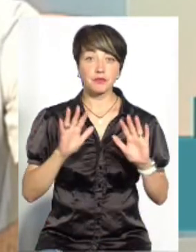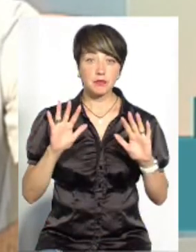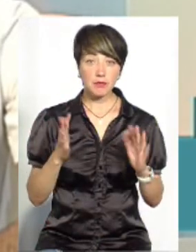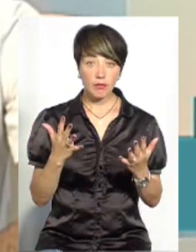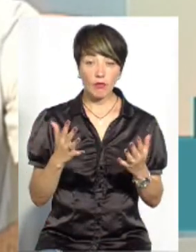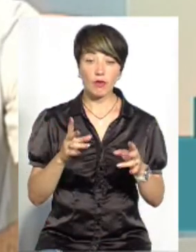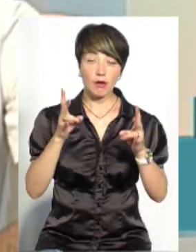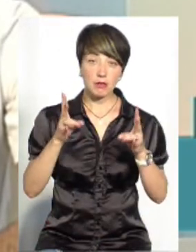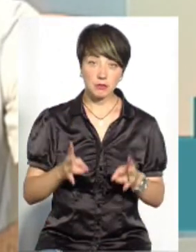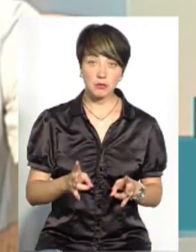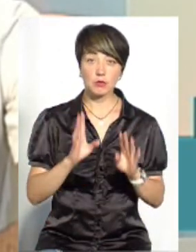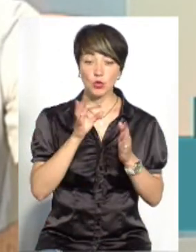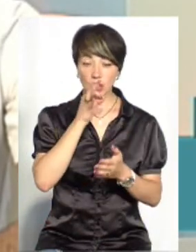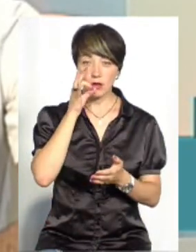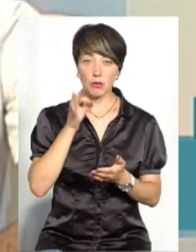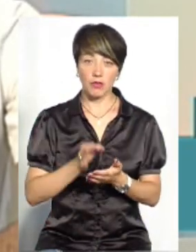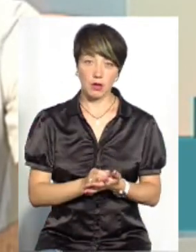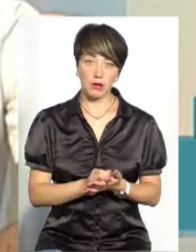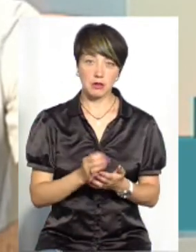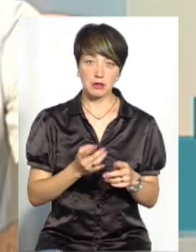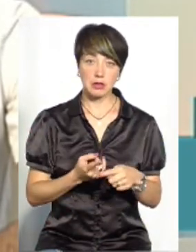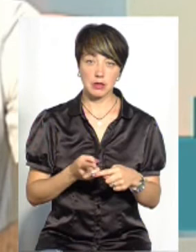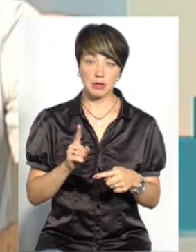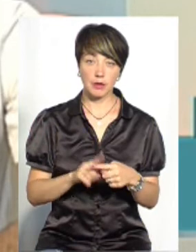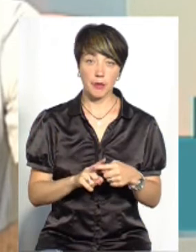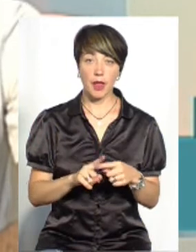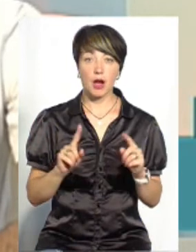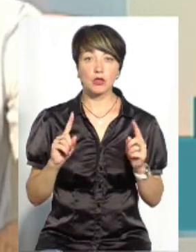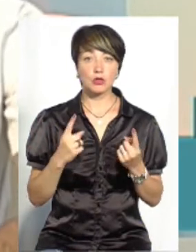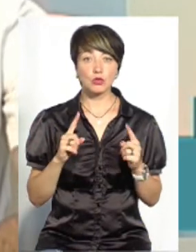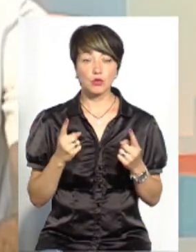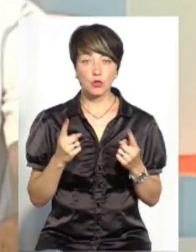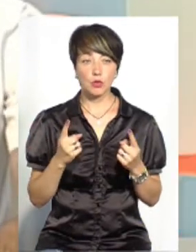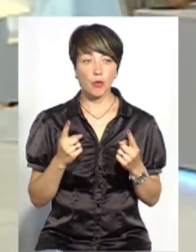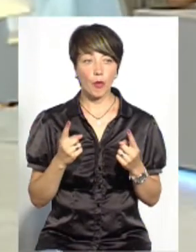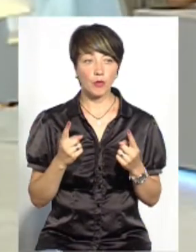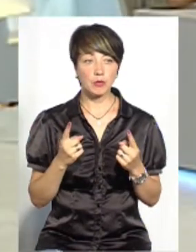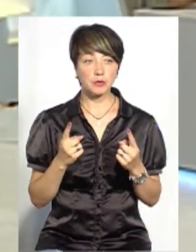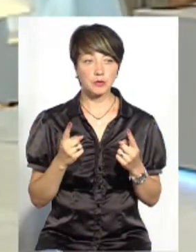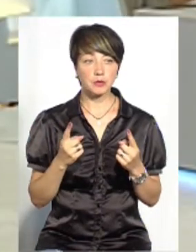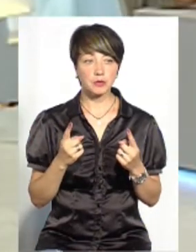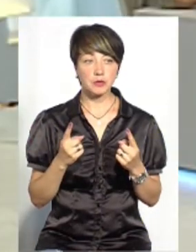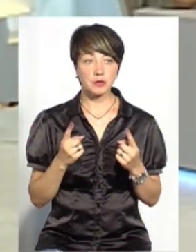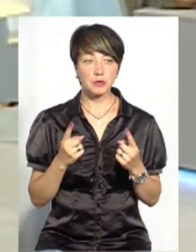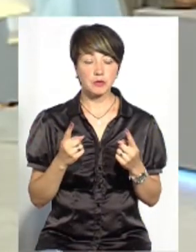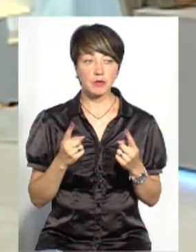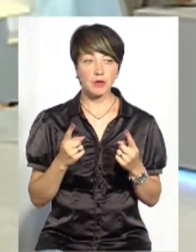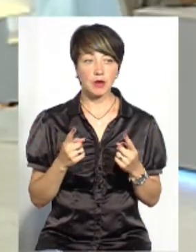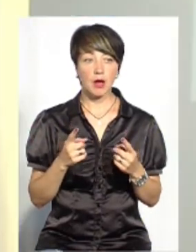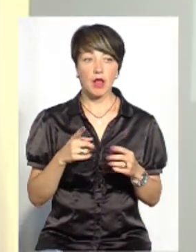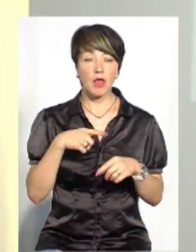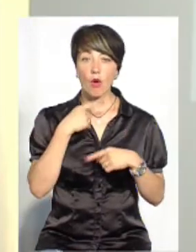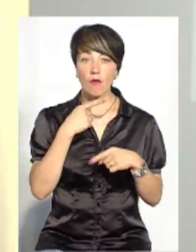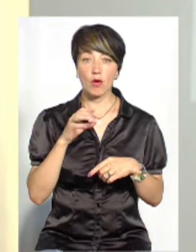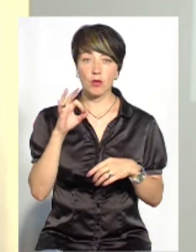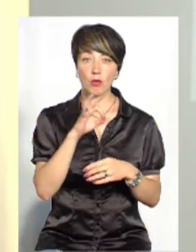разі випадку чого він і буде за те відповідати. Але ось чомусь вони не йдуть на те, щоб отримати декларацію, щоб